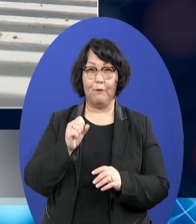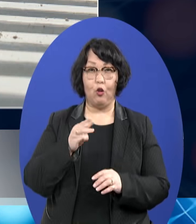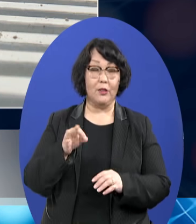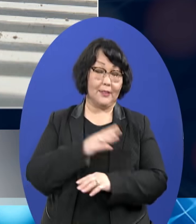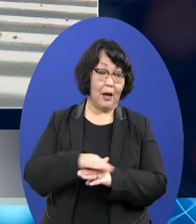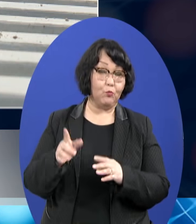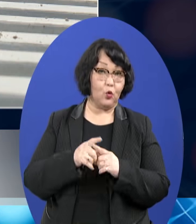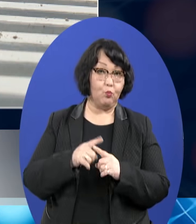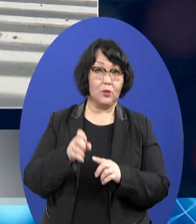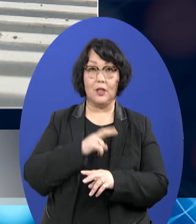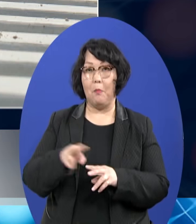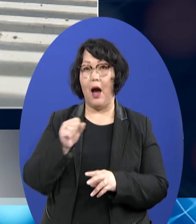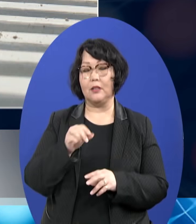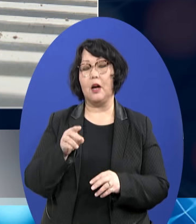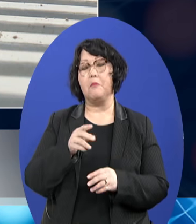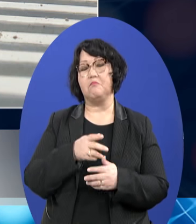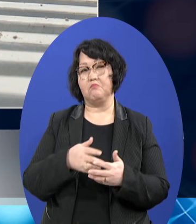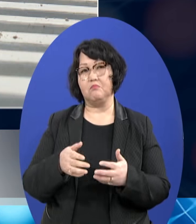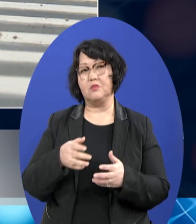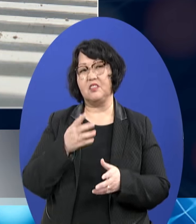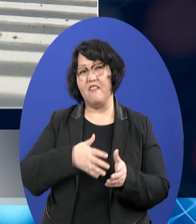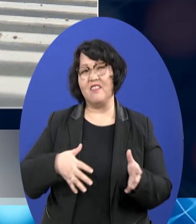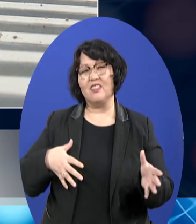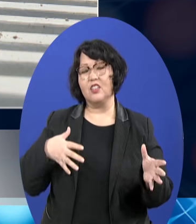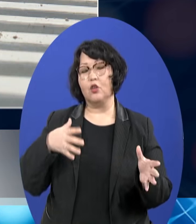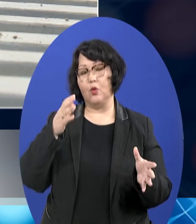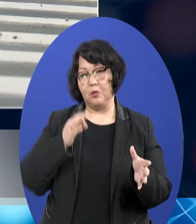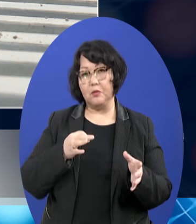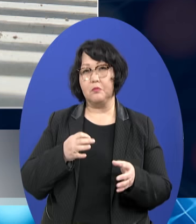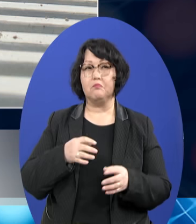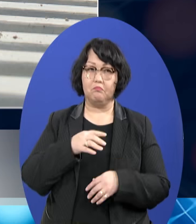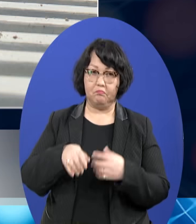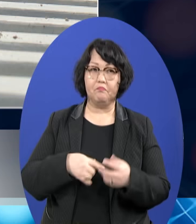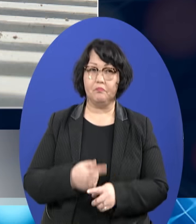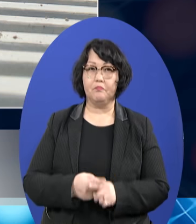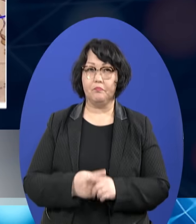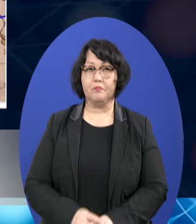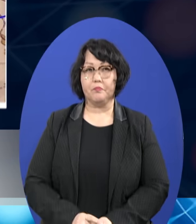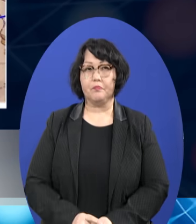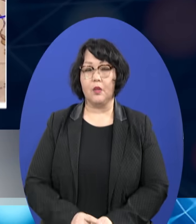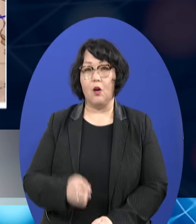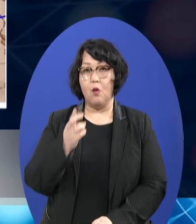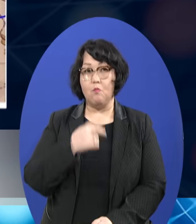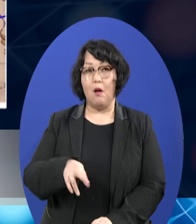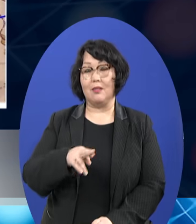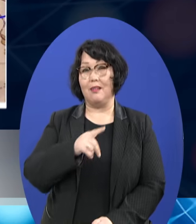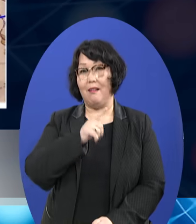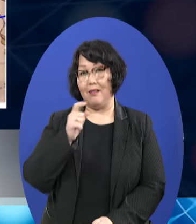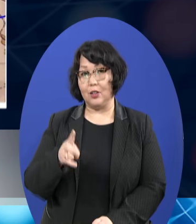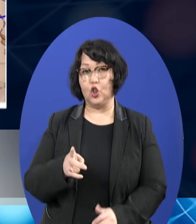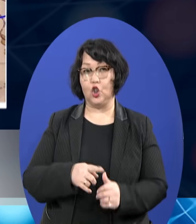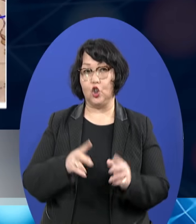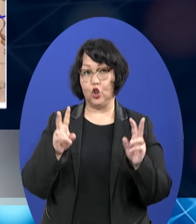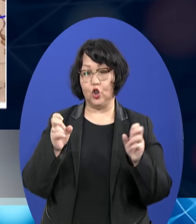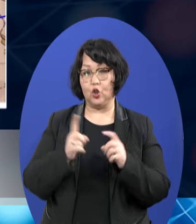тээврийн ачааллыг бууруулах эргэлтийг нэмэгдүүлэхэд үр өгөөжөө өгнө гэсэн тооцоогч мэргэжлийнхэн гаргаад байна. Богдхан төмөр замыг барьж байгуулах талаар